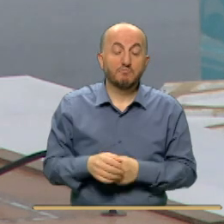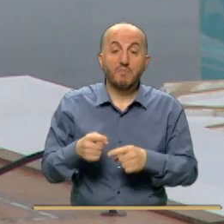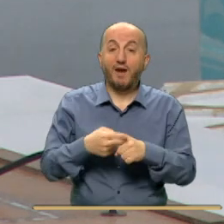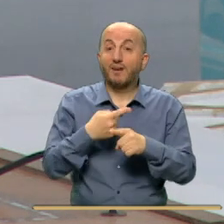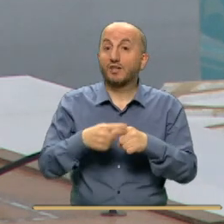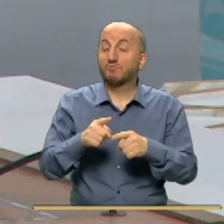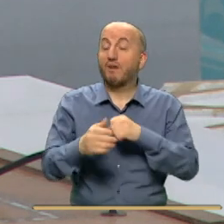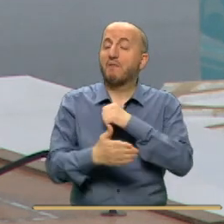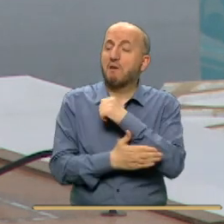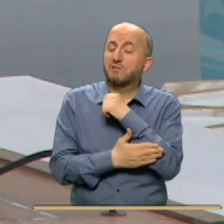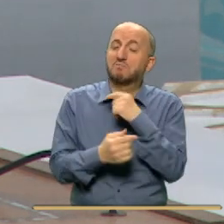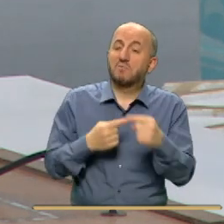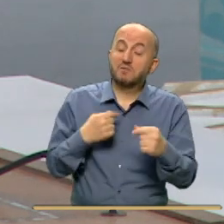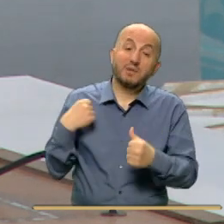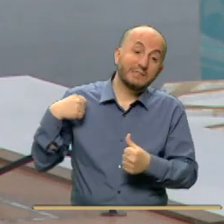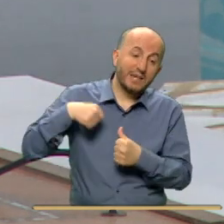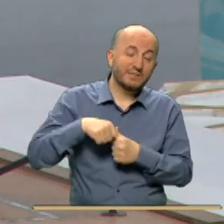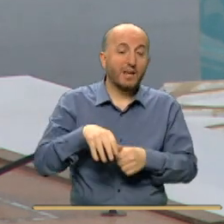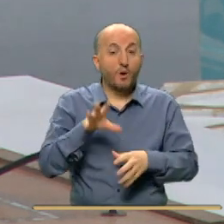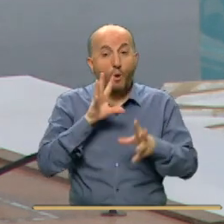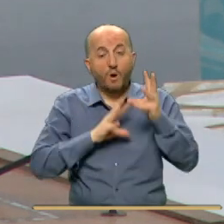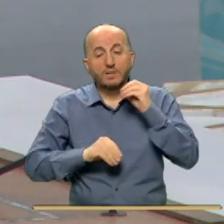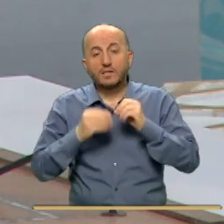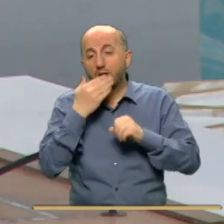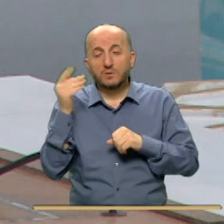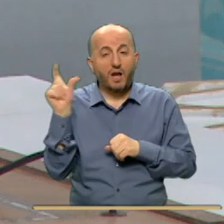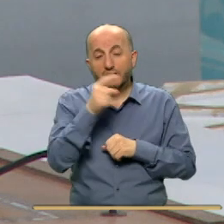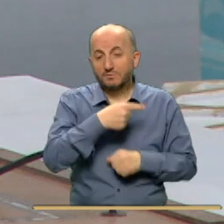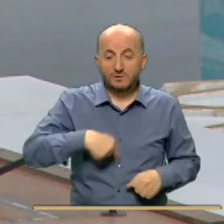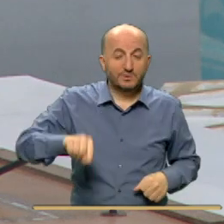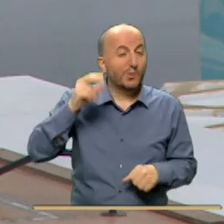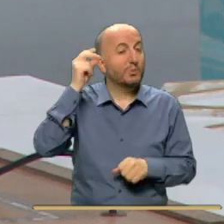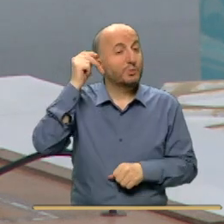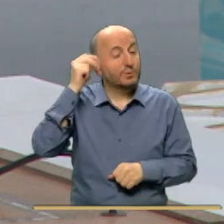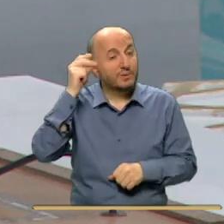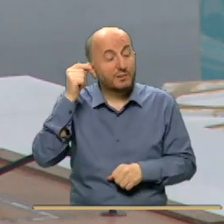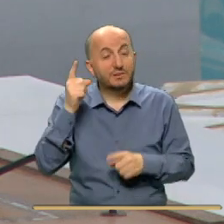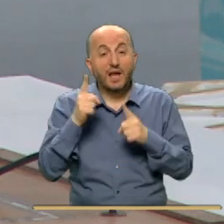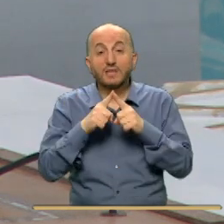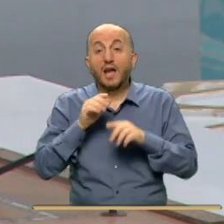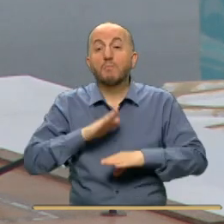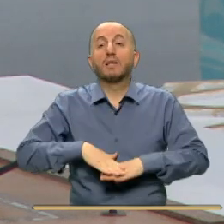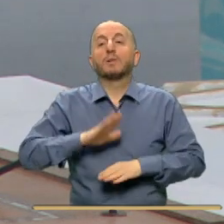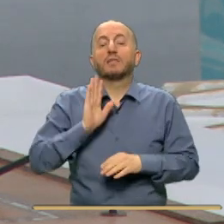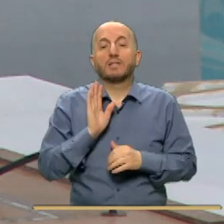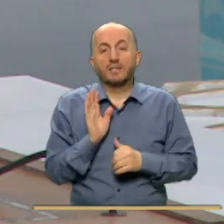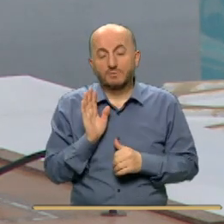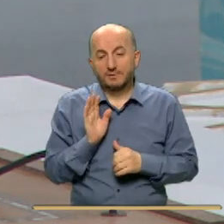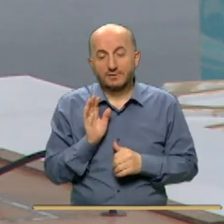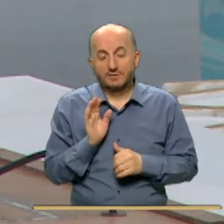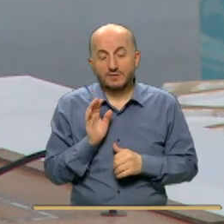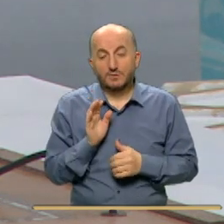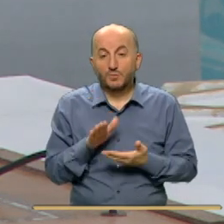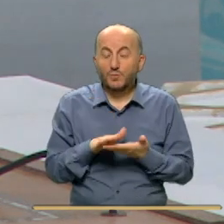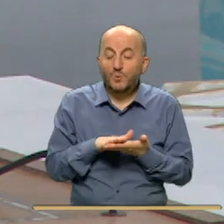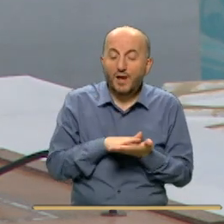paylaşmayı ve yardımlaşmayı yeniden öğretir Ramazan bize. Unuttuklarımız, atladıklarımız, hesap etmediklerimizi